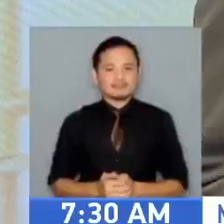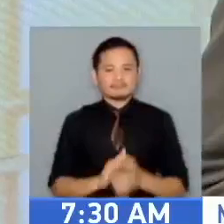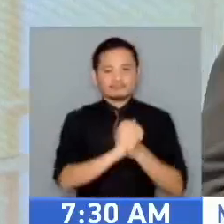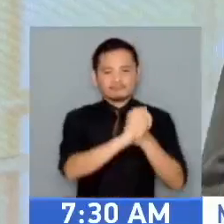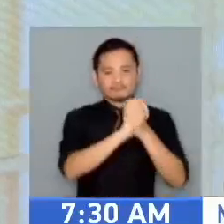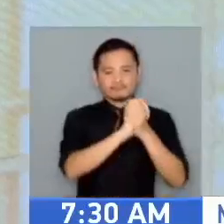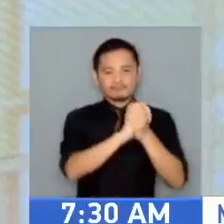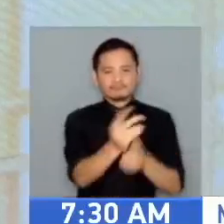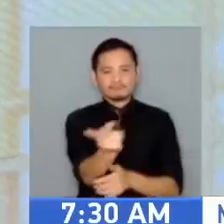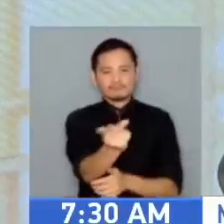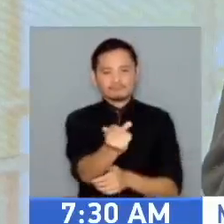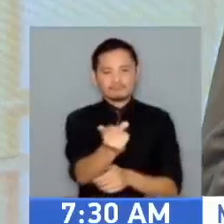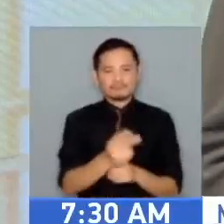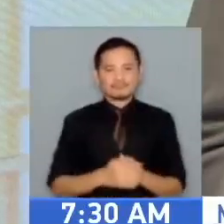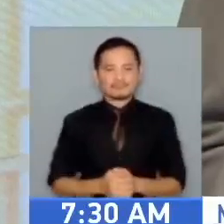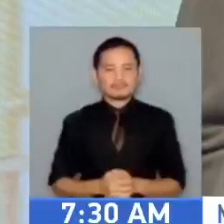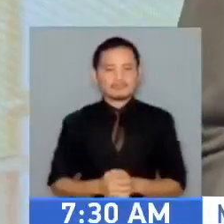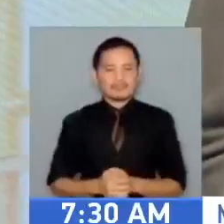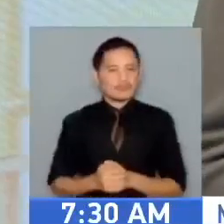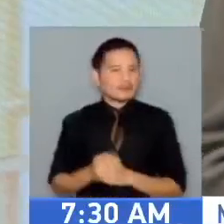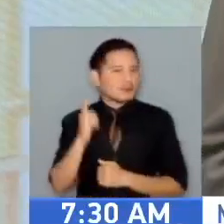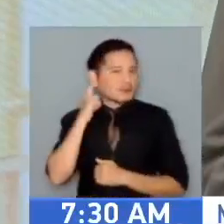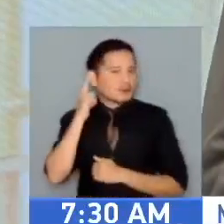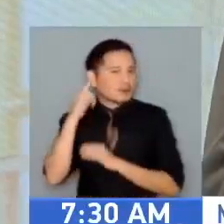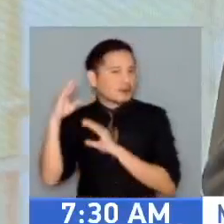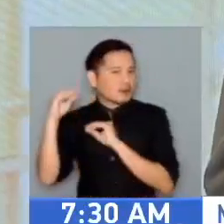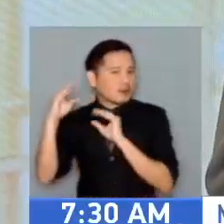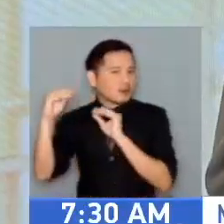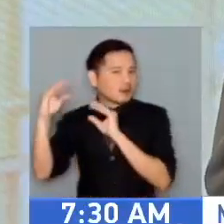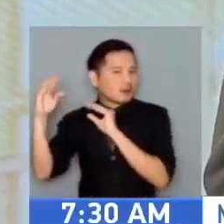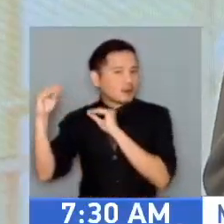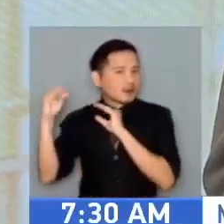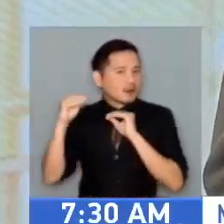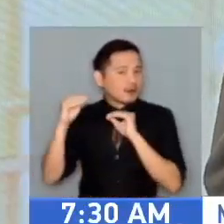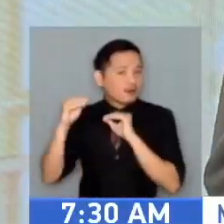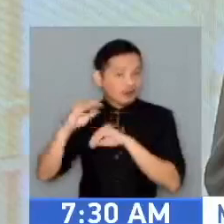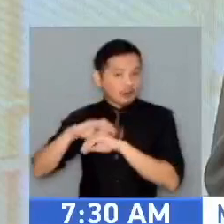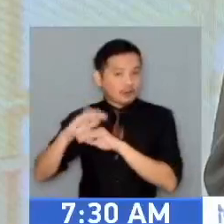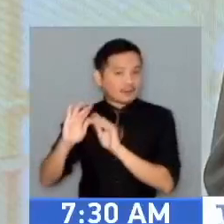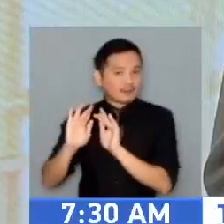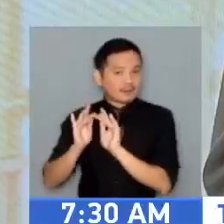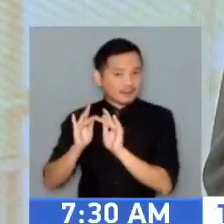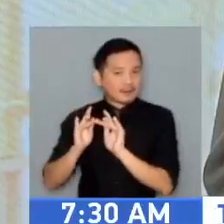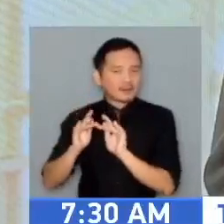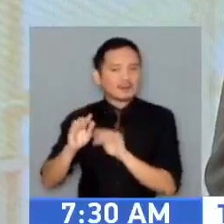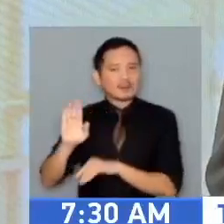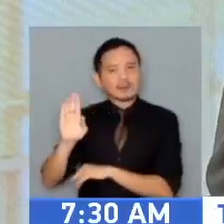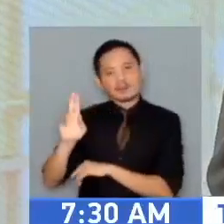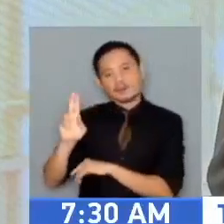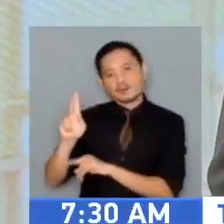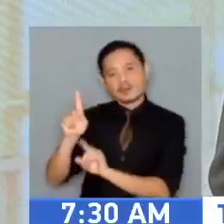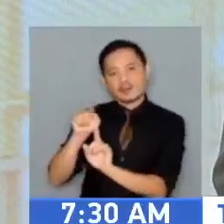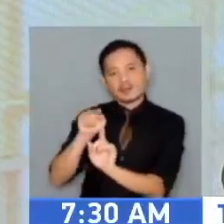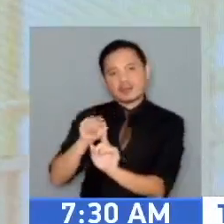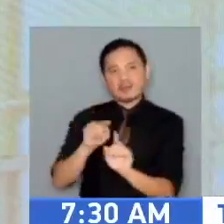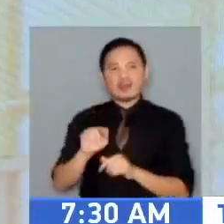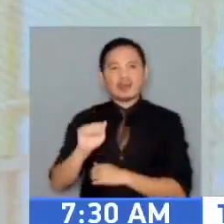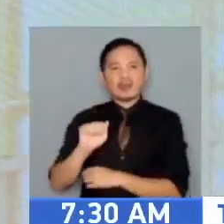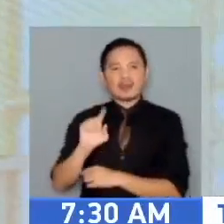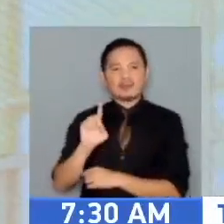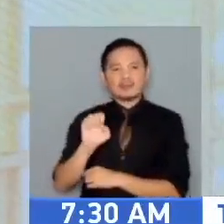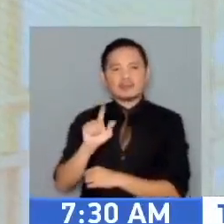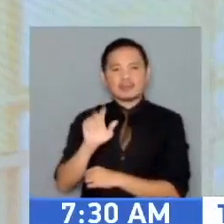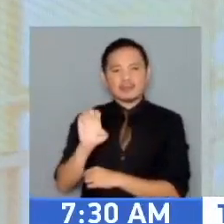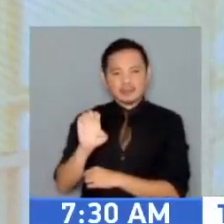Samantala, ito, rumor has it, online daydreamers! British singer-songwriter Adele at partner niyang si US sports agent Rich